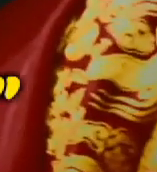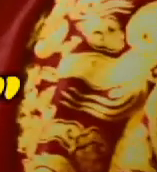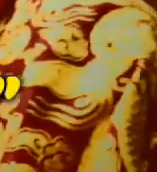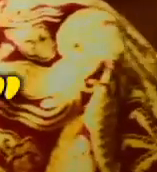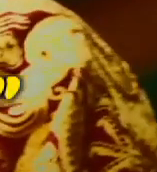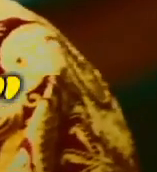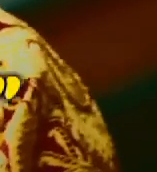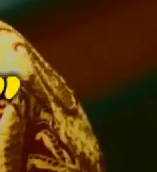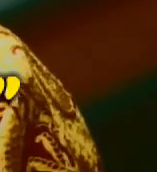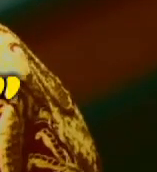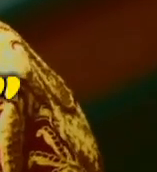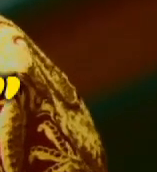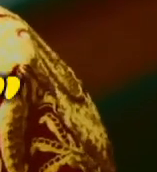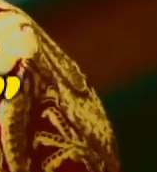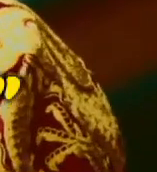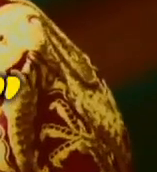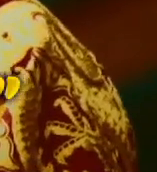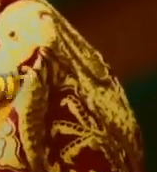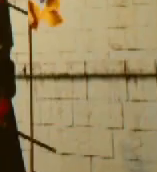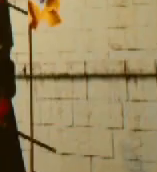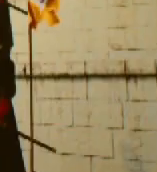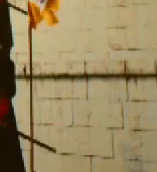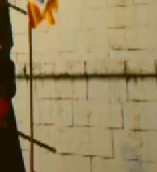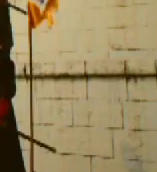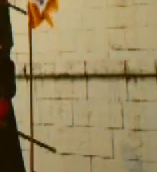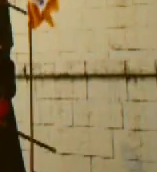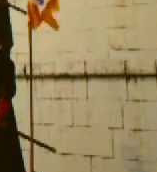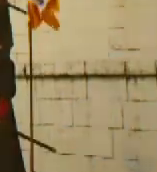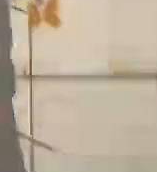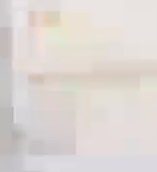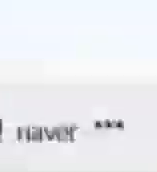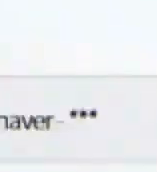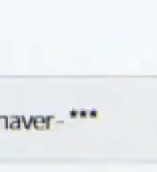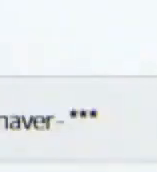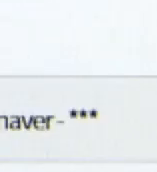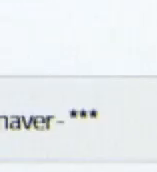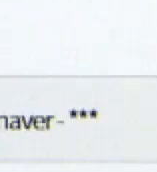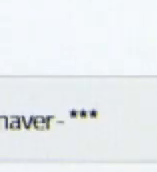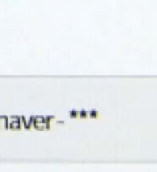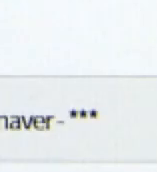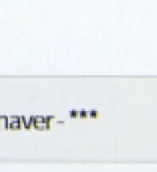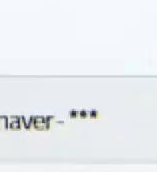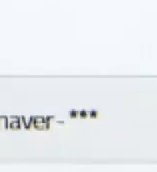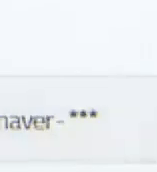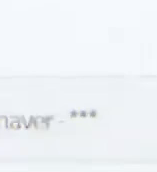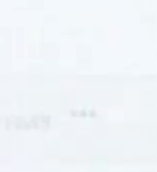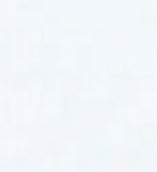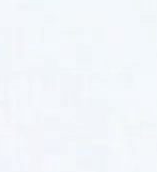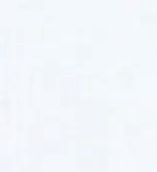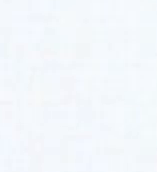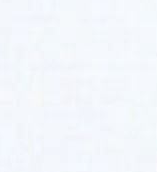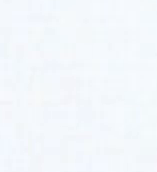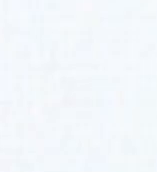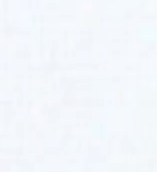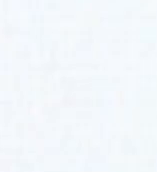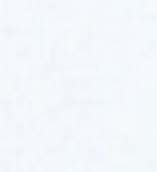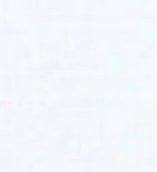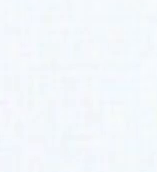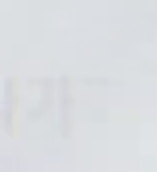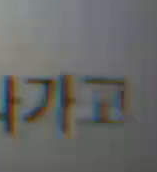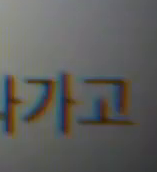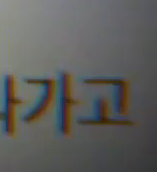woo 아 여친은 좋은사진 상소문을 올린 이 삼각 굽어 살펴